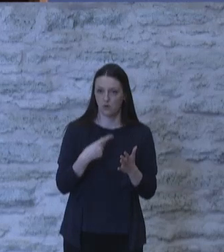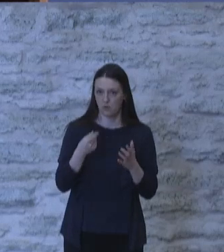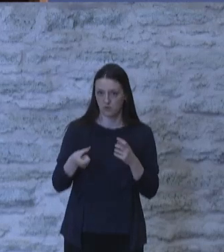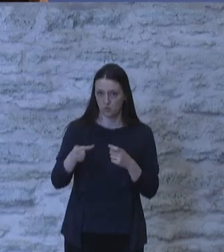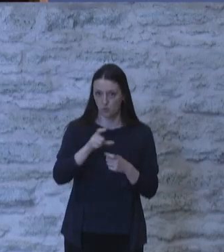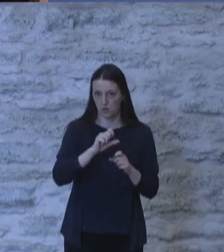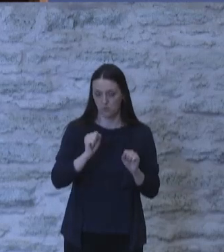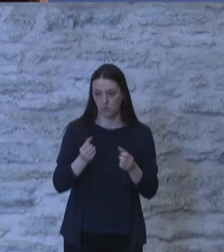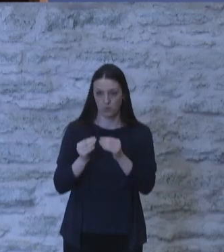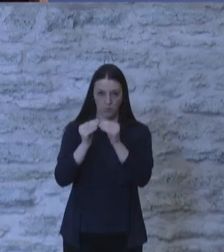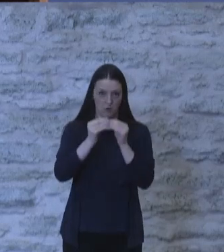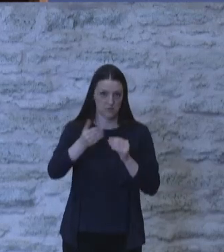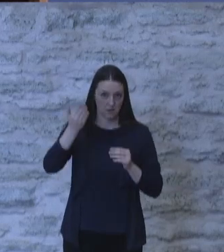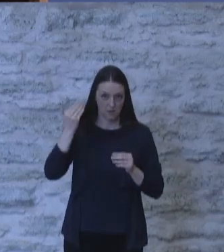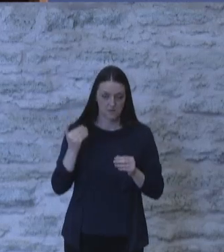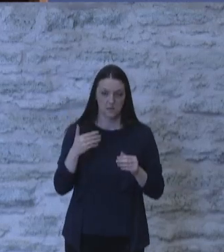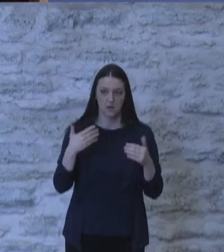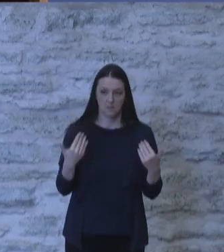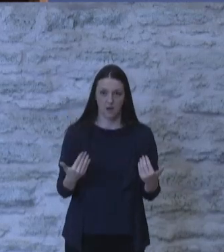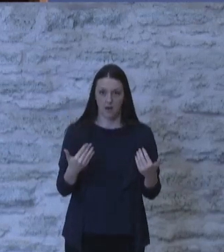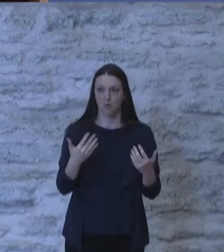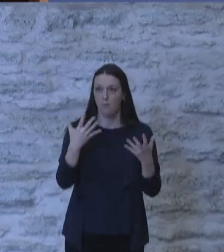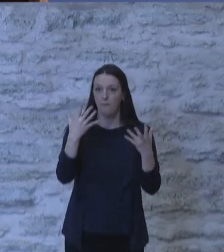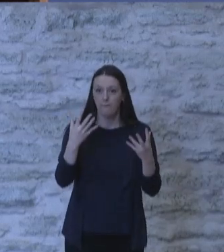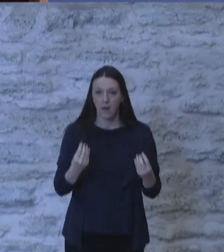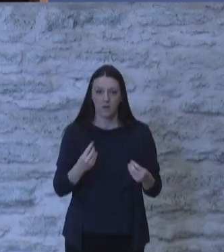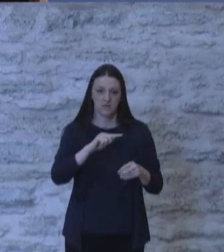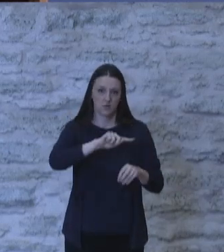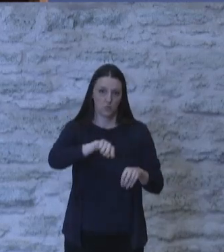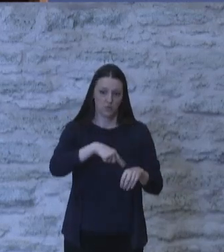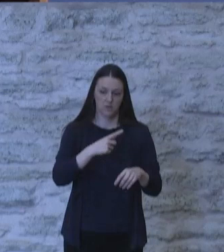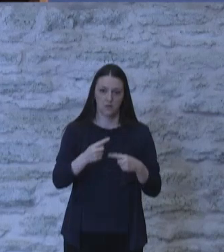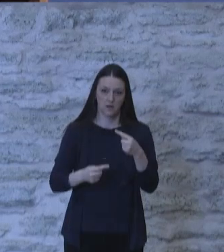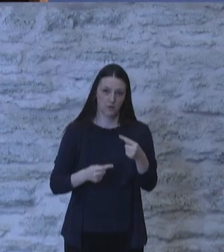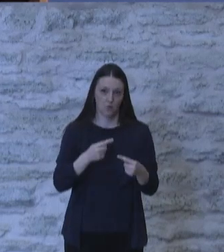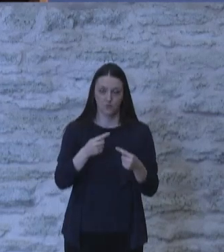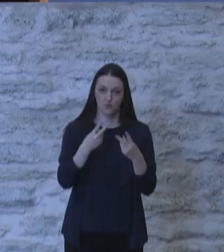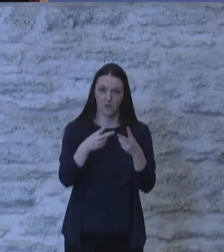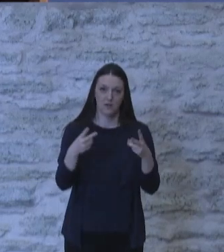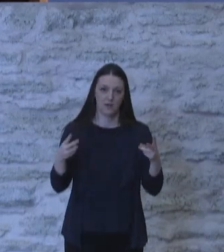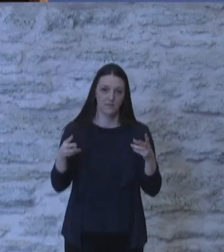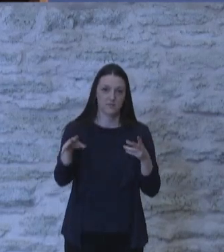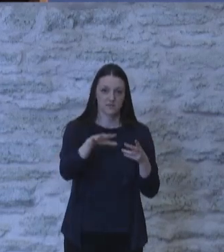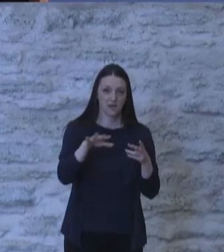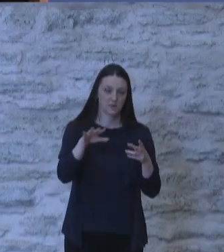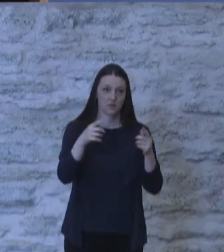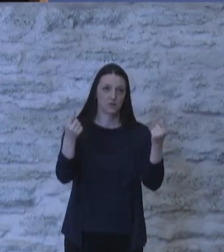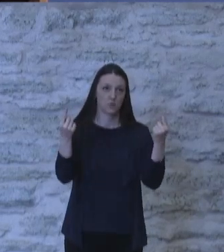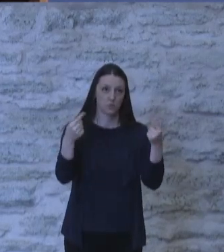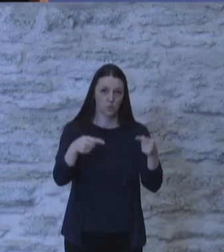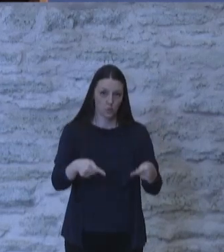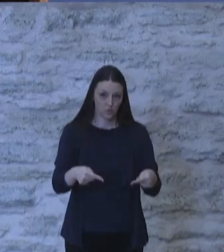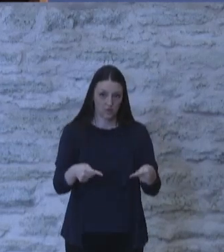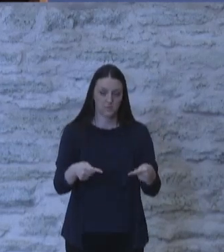tagasi. Täna kukuvad erinevad sektorid päevade ja tundidega, mitte kuude ja või nädalate kuudega.